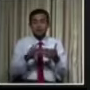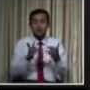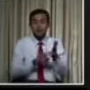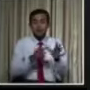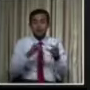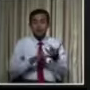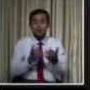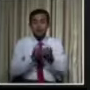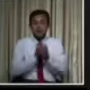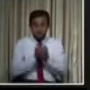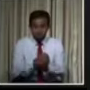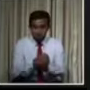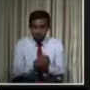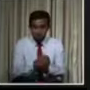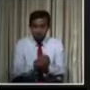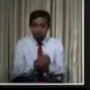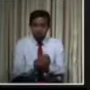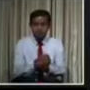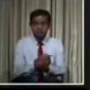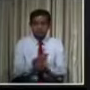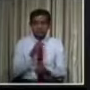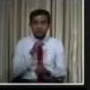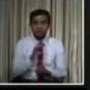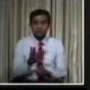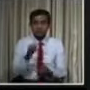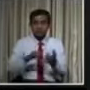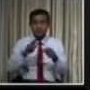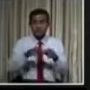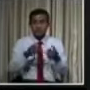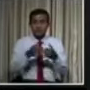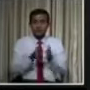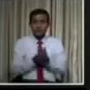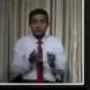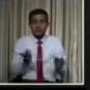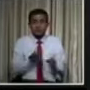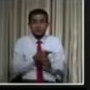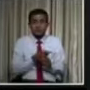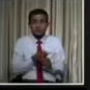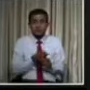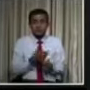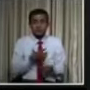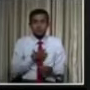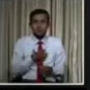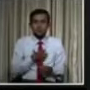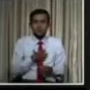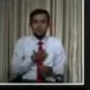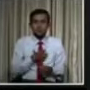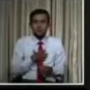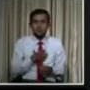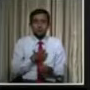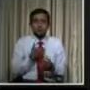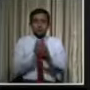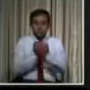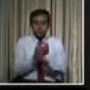ටින්කරින් ලසන්තව අත්අඩංගුවට ගන්න කියලා නොකියපු සරත් වංශේකා එයා ඝාතනය කළාම දැන් මෙතන දුක් වෙන්න හදනවා ඉතින් ඒ